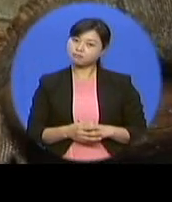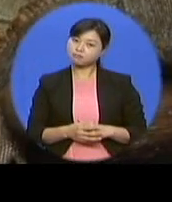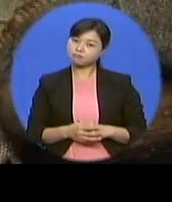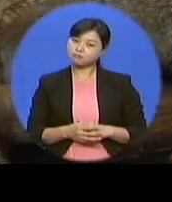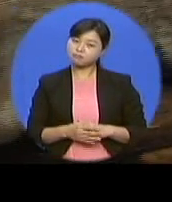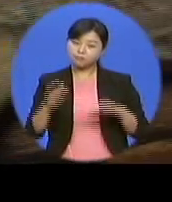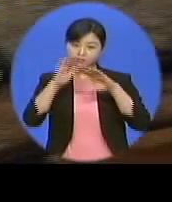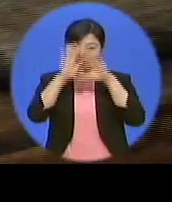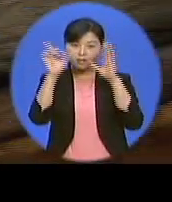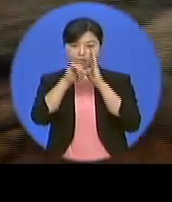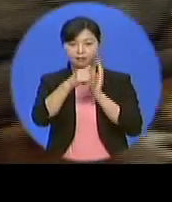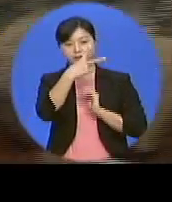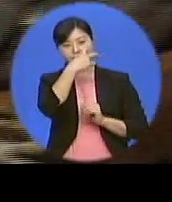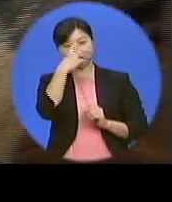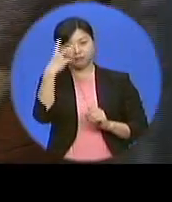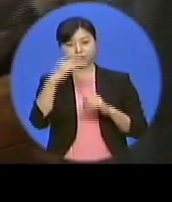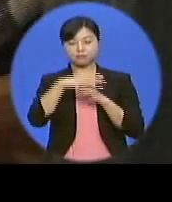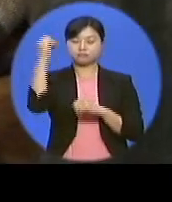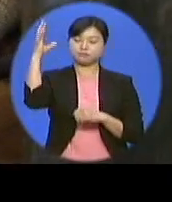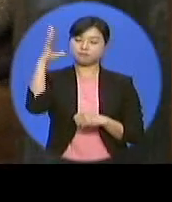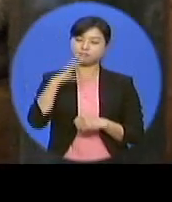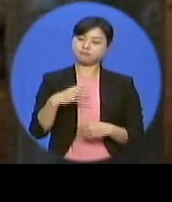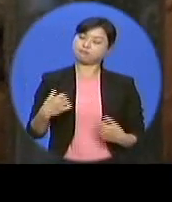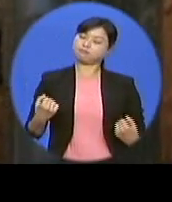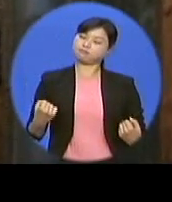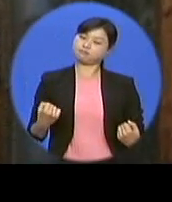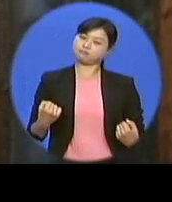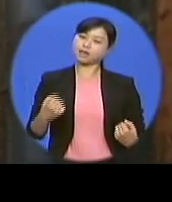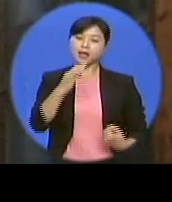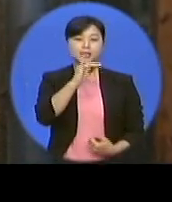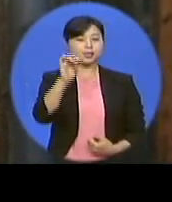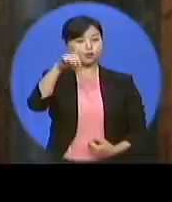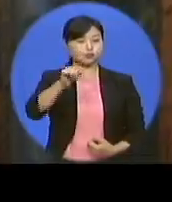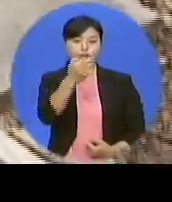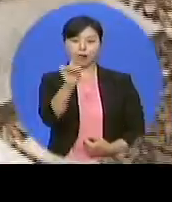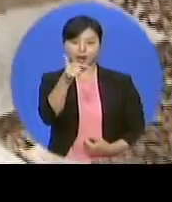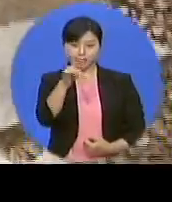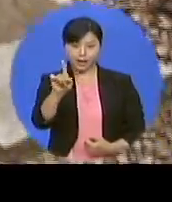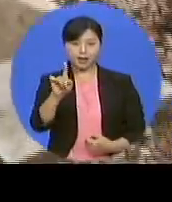낮 동안은 수면과 일광욕으로 시간을 보낸다는 이구아나.